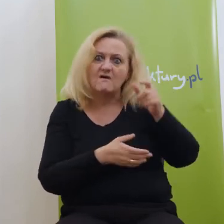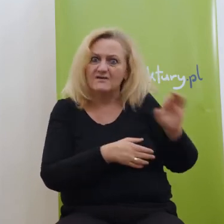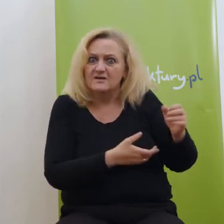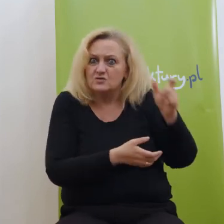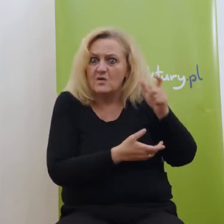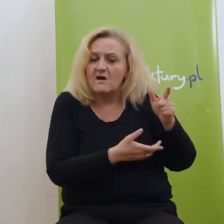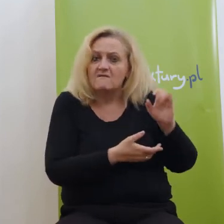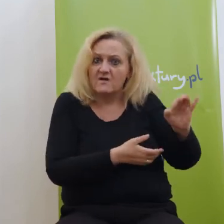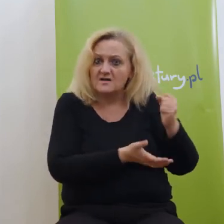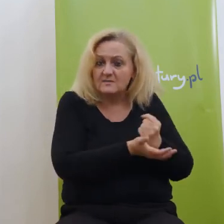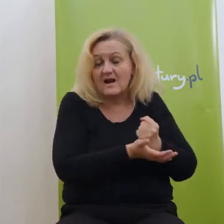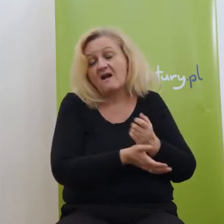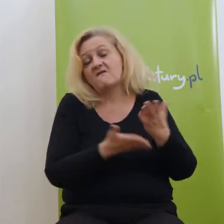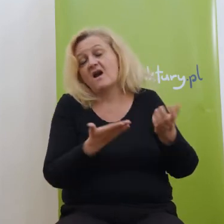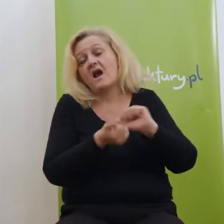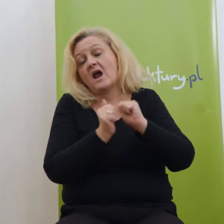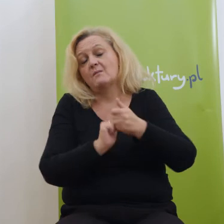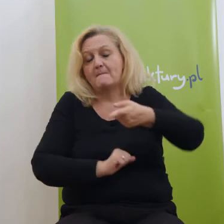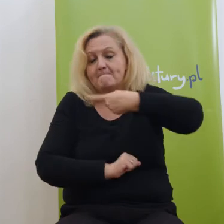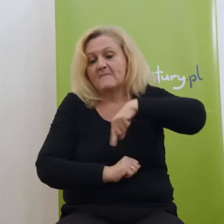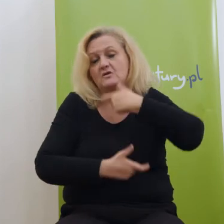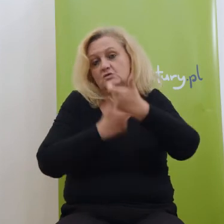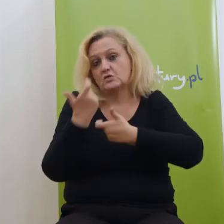stopniu to, co my zrobimy z niego.